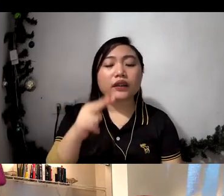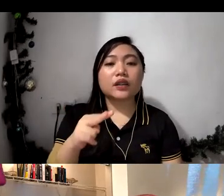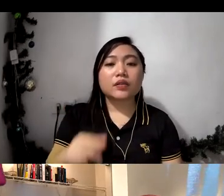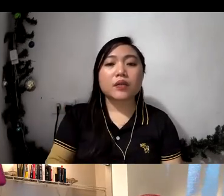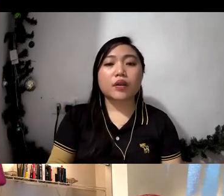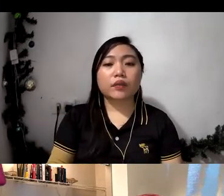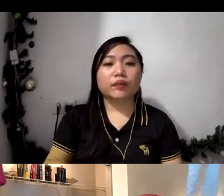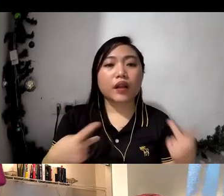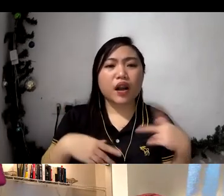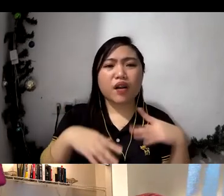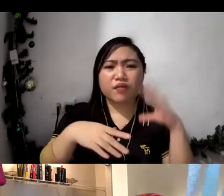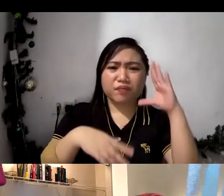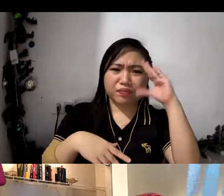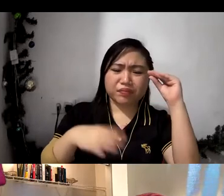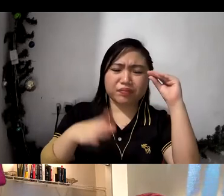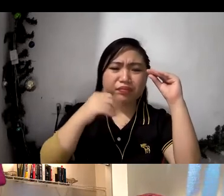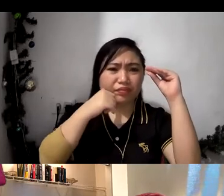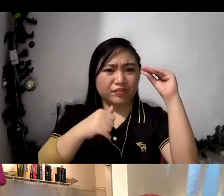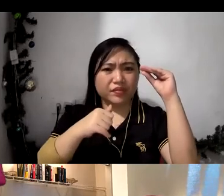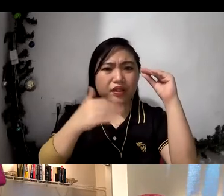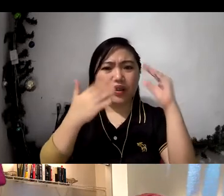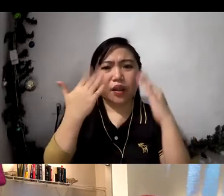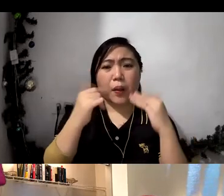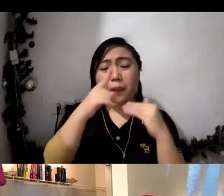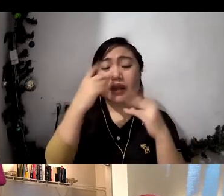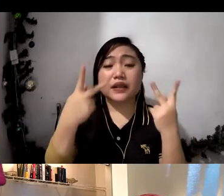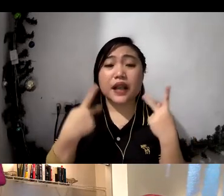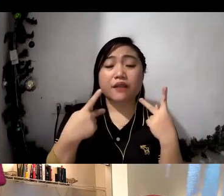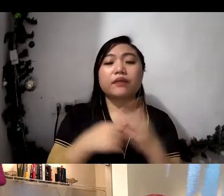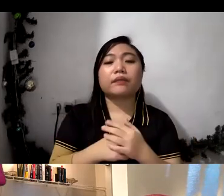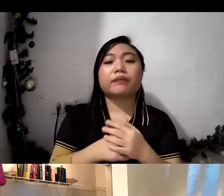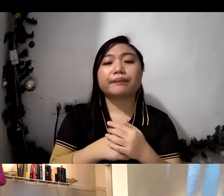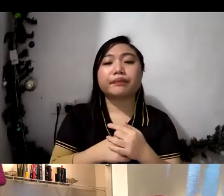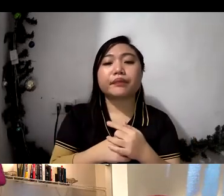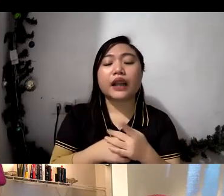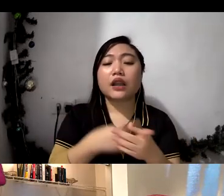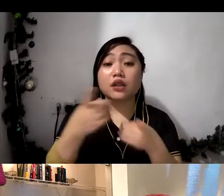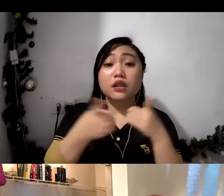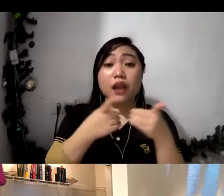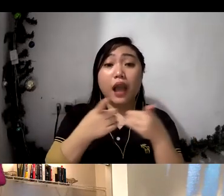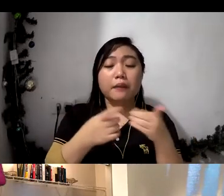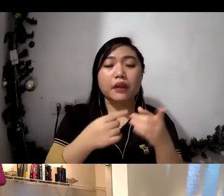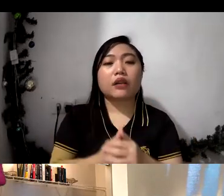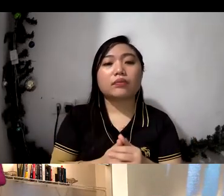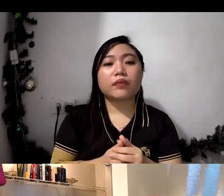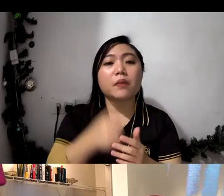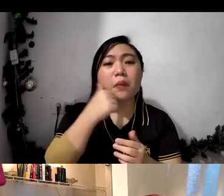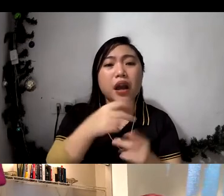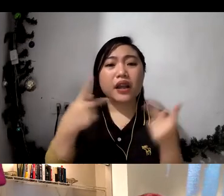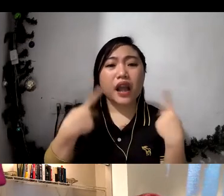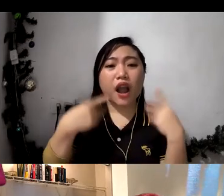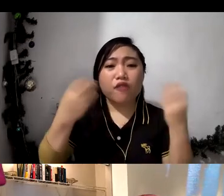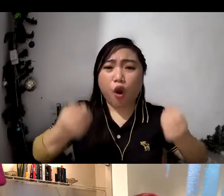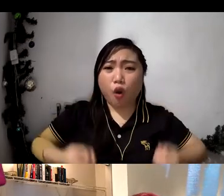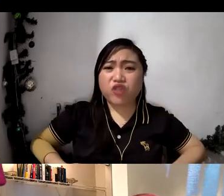ng lalaki, because of their primary, secondary characteristics. So dahil ang babae may ovary, no, siya talaga